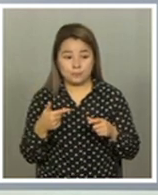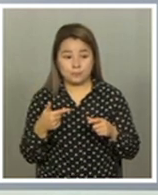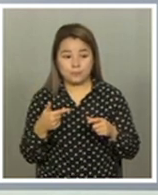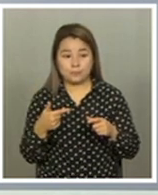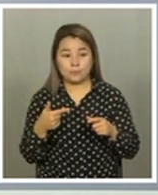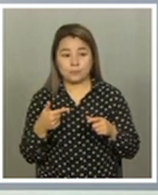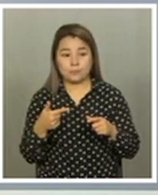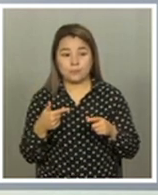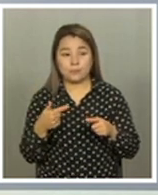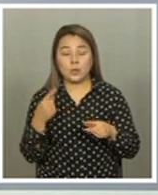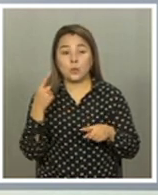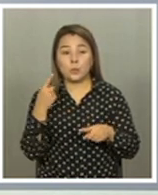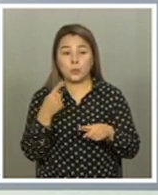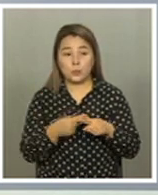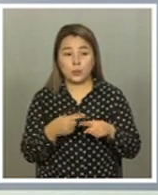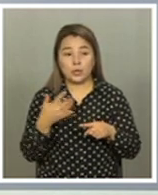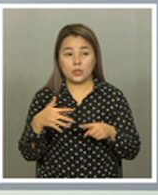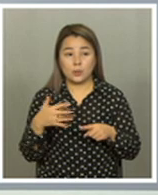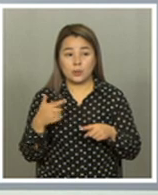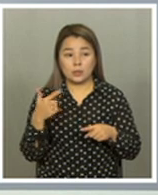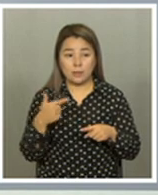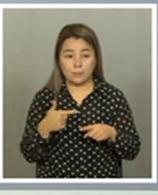200 граммға қосамыз 50 граммды.